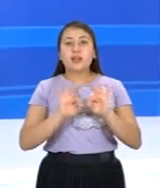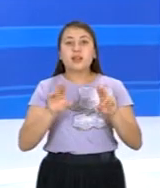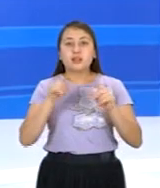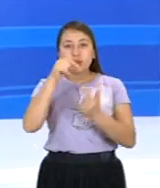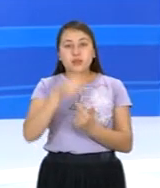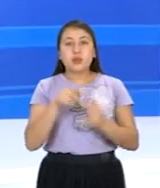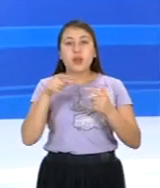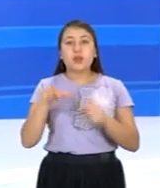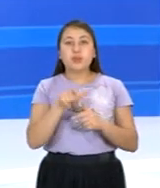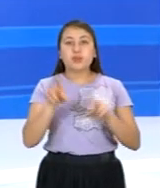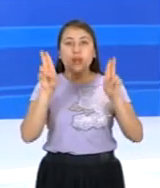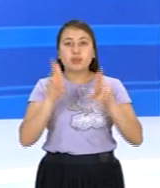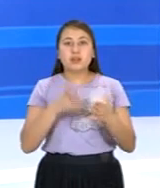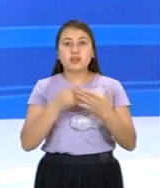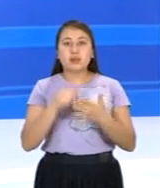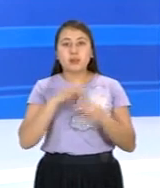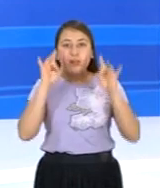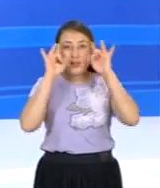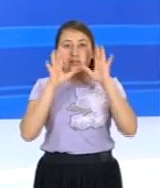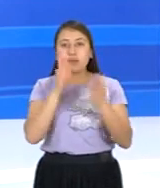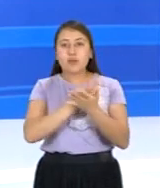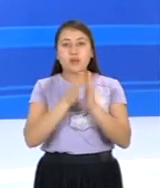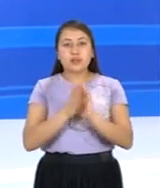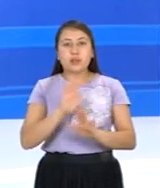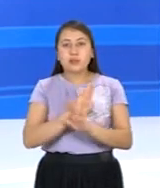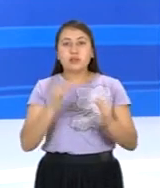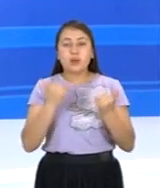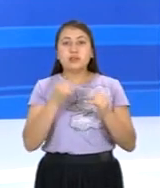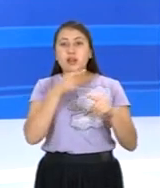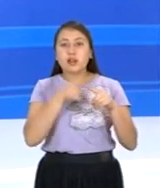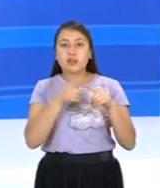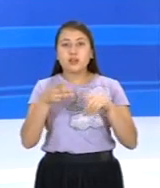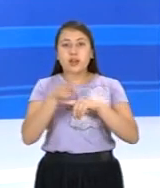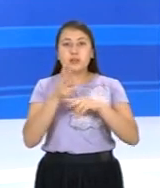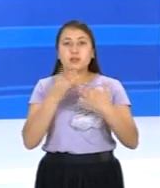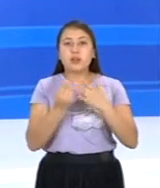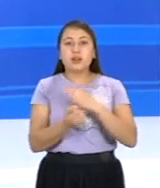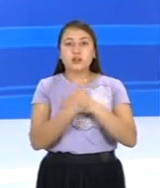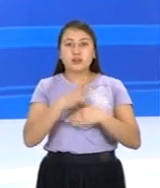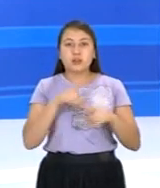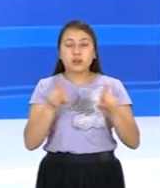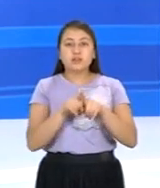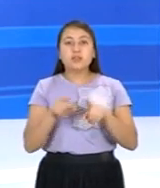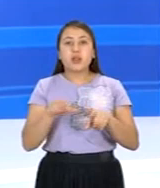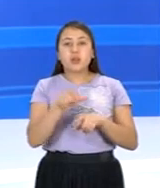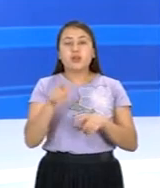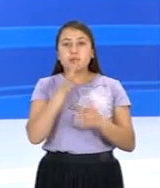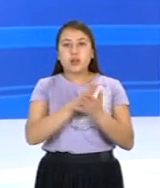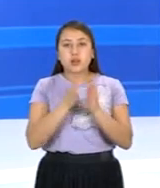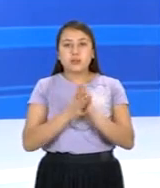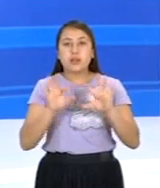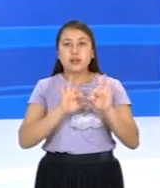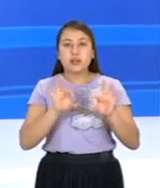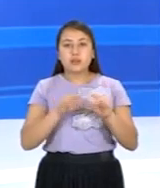Ta'kidlash o'rinliki, yo'l transport hodisasi bu tasodifiy voqea emas. Hozirgi lavhamizda viloyat hududida sodir bo'lgan yo'l transport